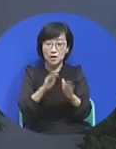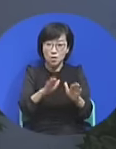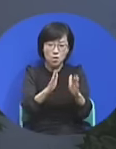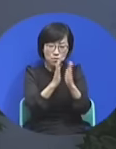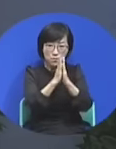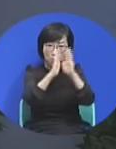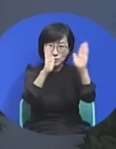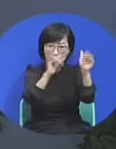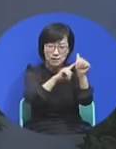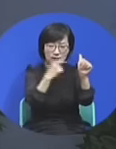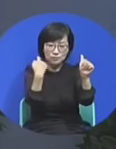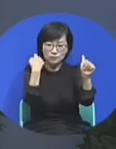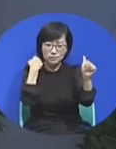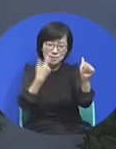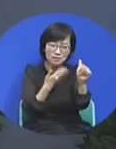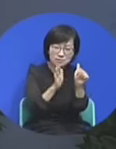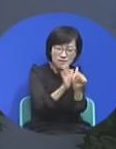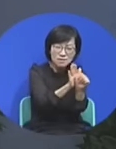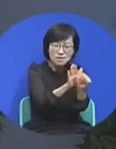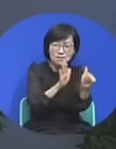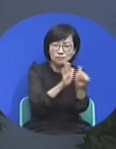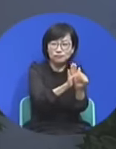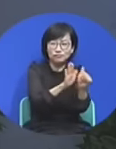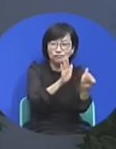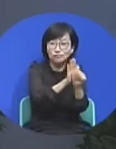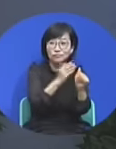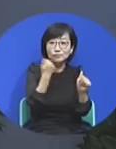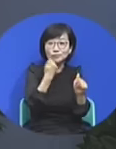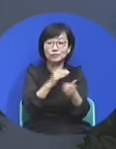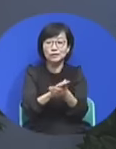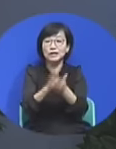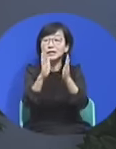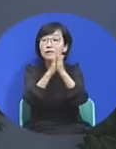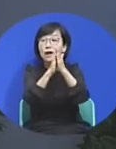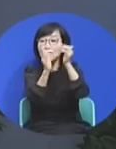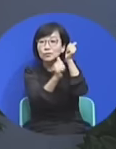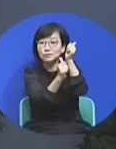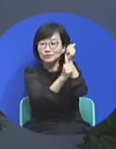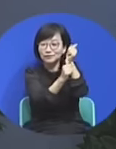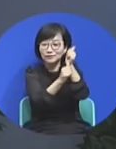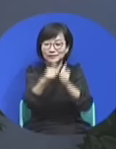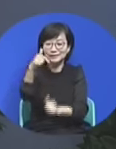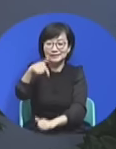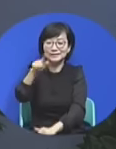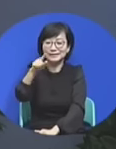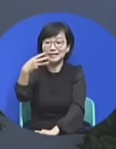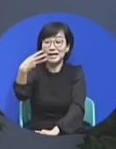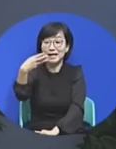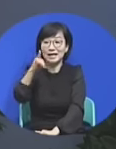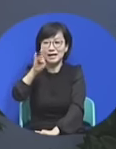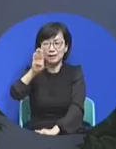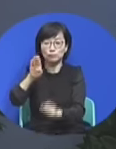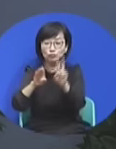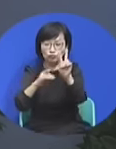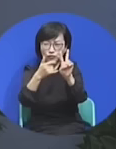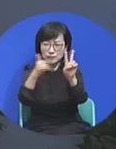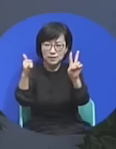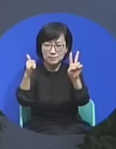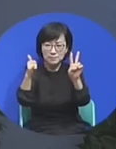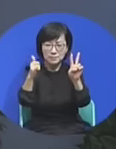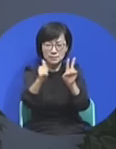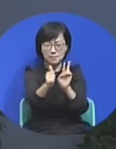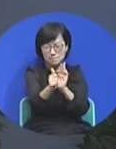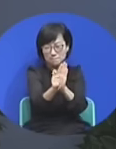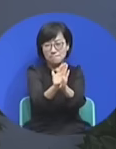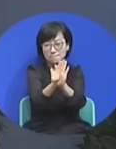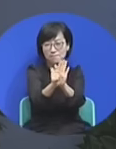적극적으로 뒷받침한 후계자가 여호수아 갈렙입니다. And the ones who completely supported Moses were Joshua and Caleb. 그 중에